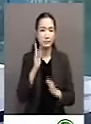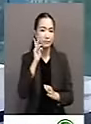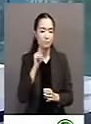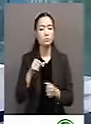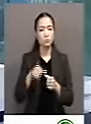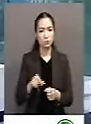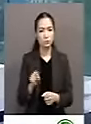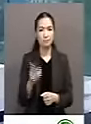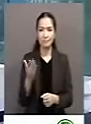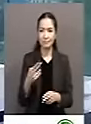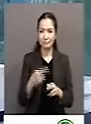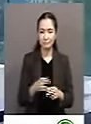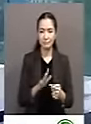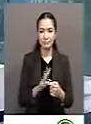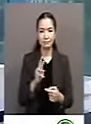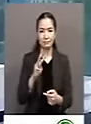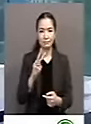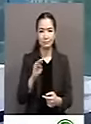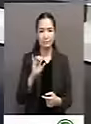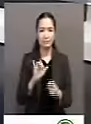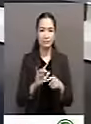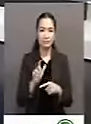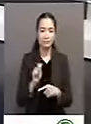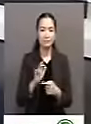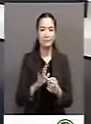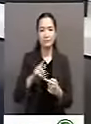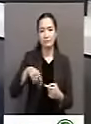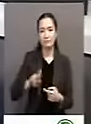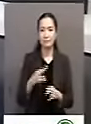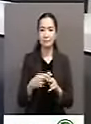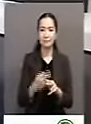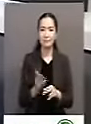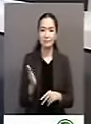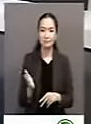ข่าวของเราค่ะคุณเนื้อแพรพงษ์สุวรรณนะคะพร้อมแล้วเชิญเลยนะคะ